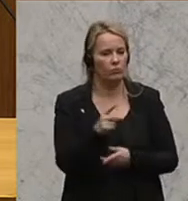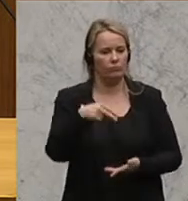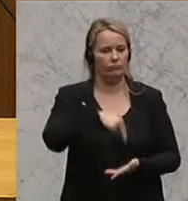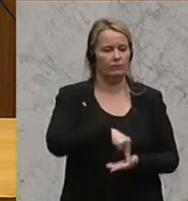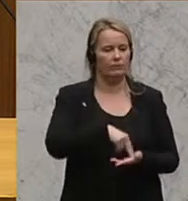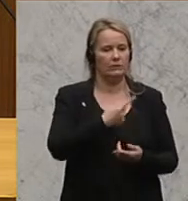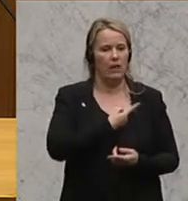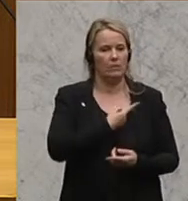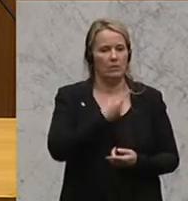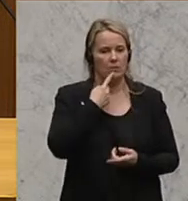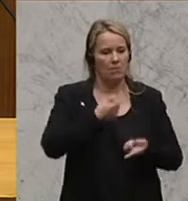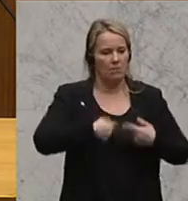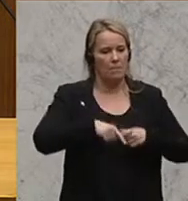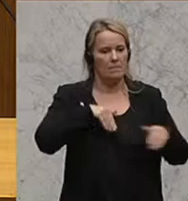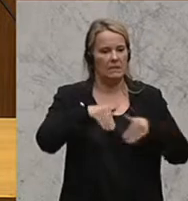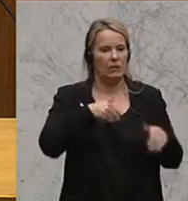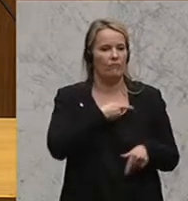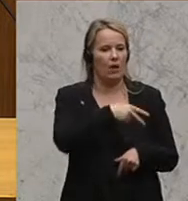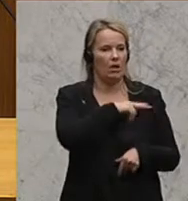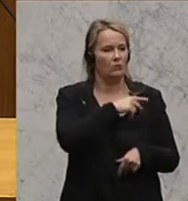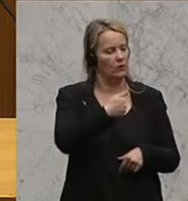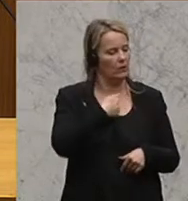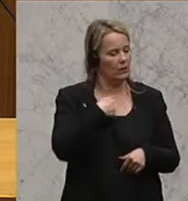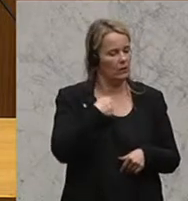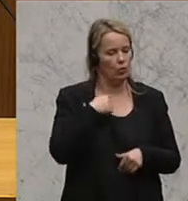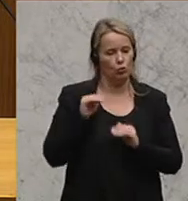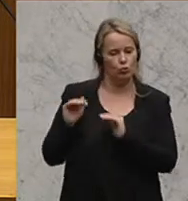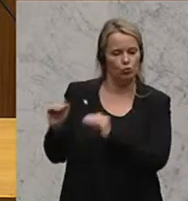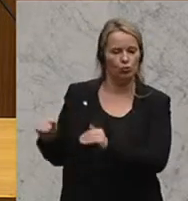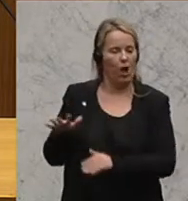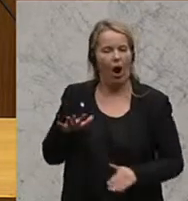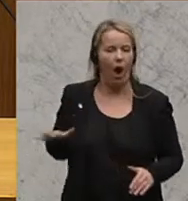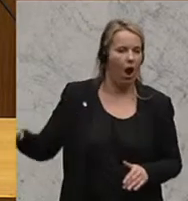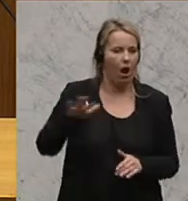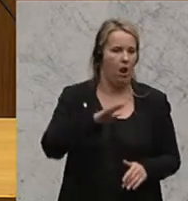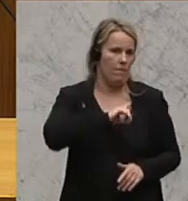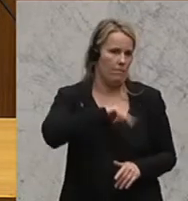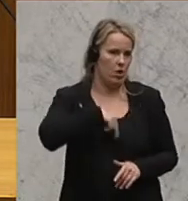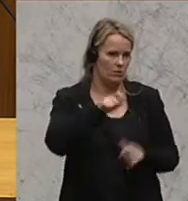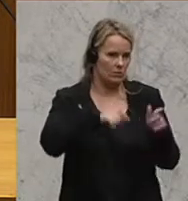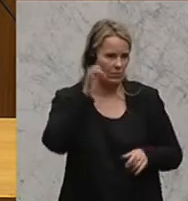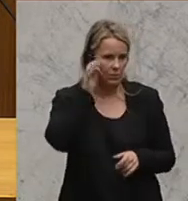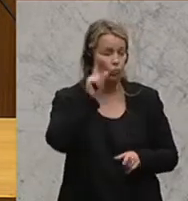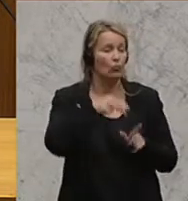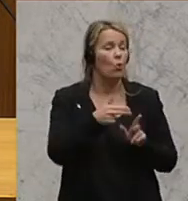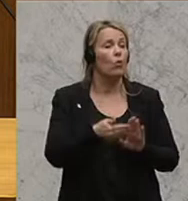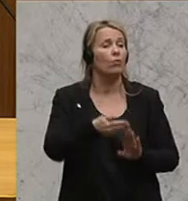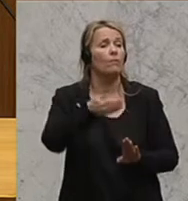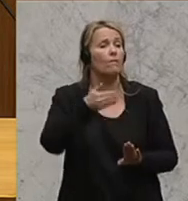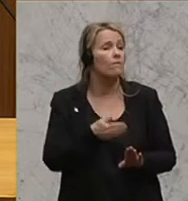als Ressortverantwortliche und sagt, ich stelle mich vor alle Polizisten und Polizistinnen, noch bevor